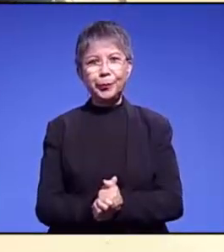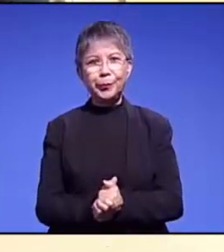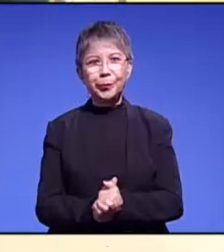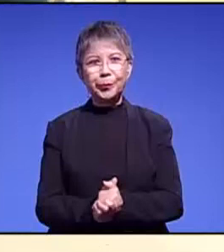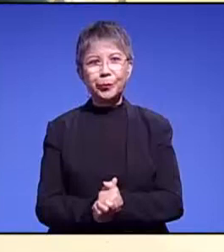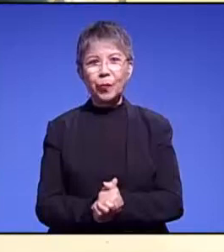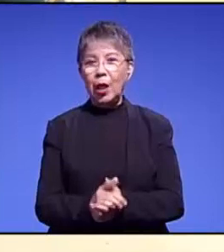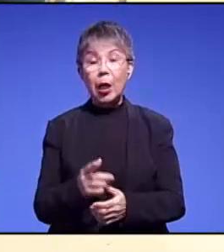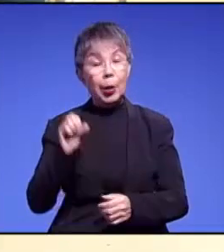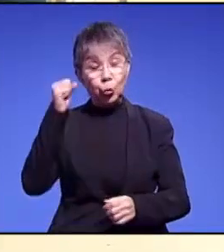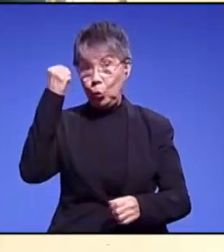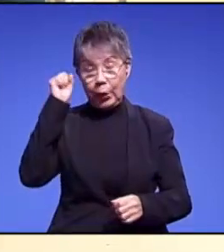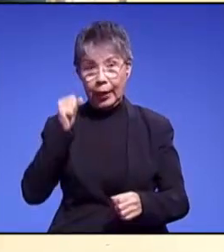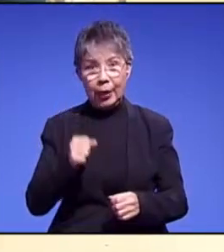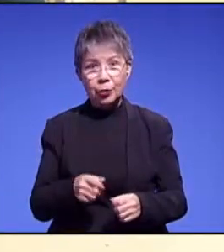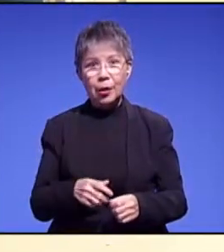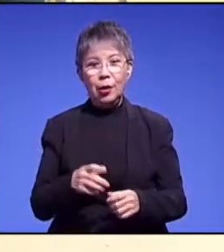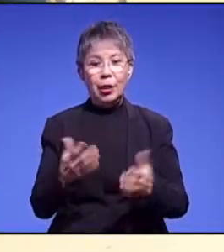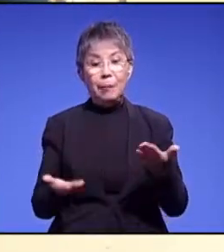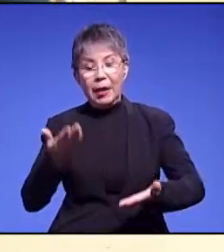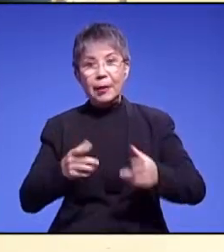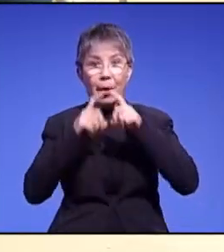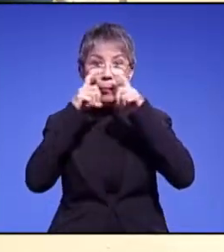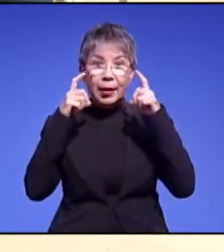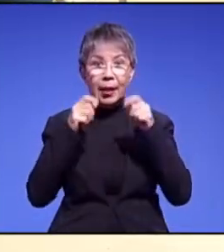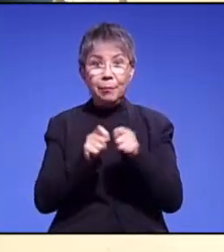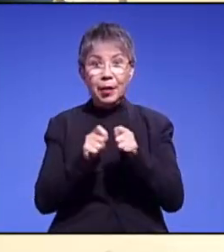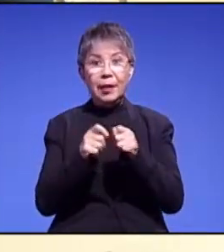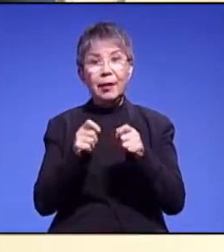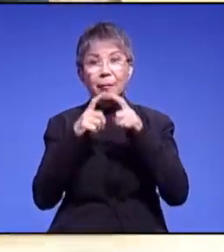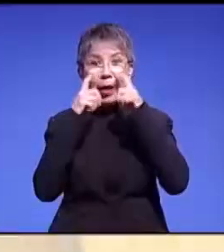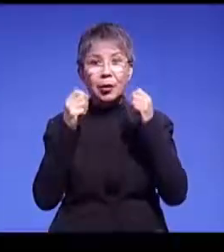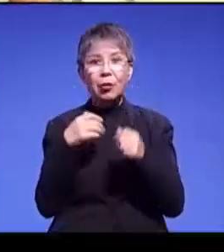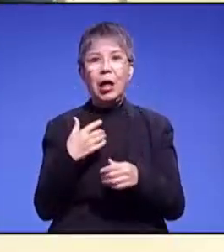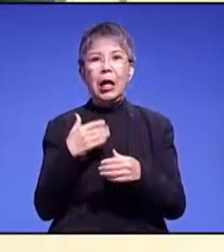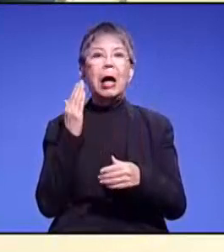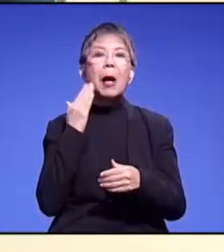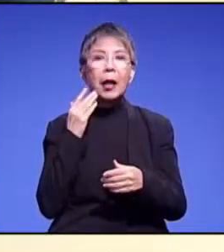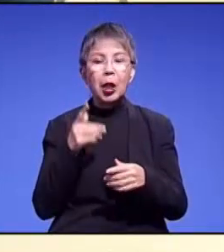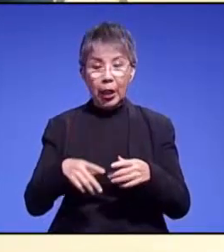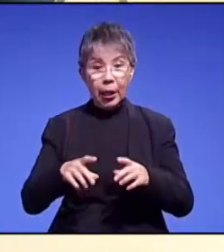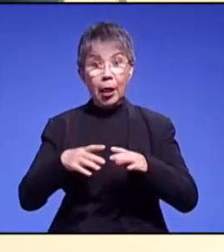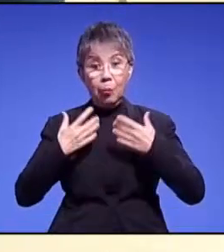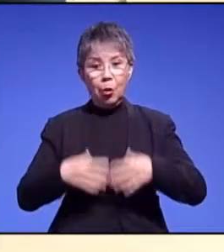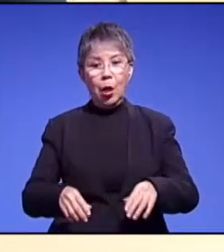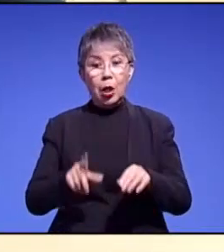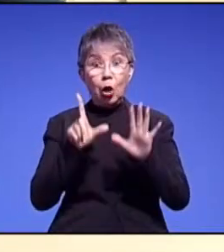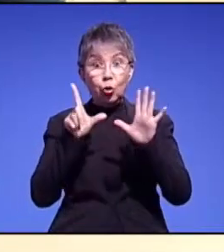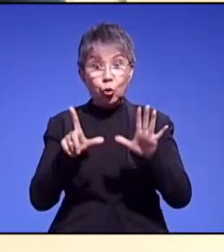Ini jauh lebih rumit dibandingkan yang masker ya, Bang. Karena kalau masker cuma satu, ini lebih dari